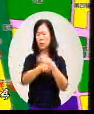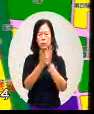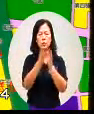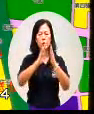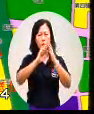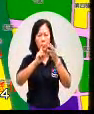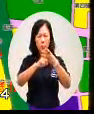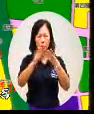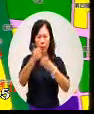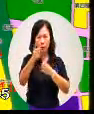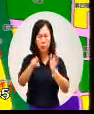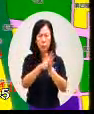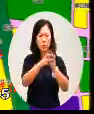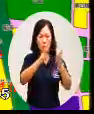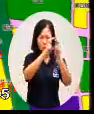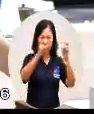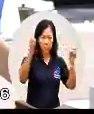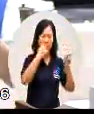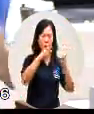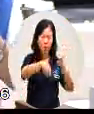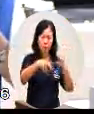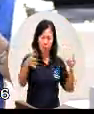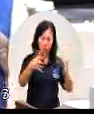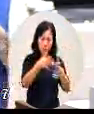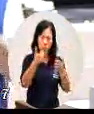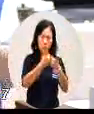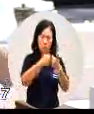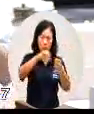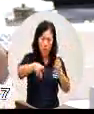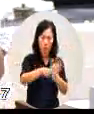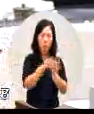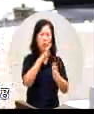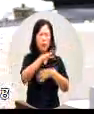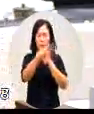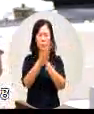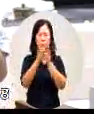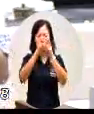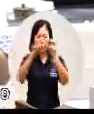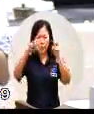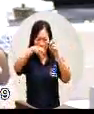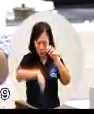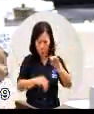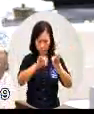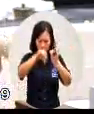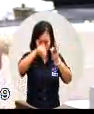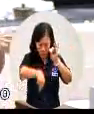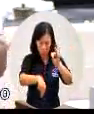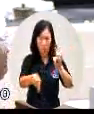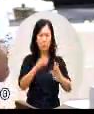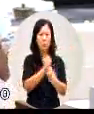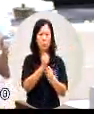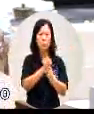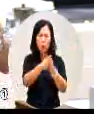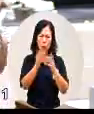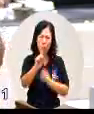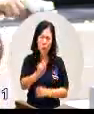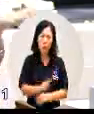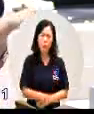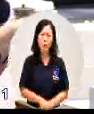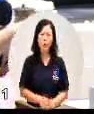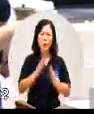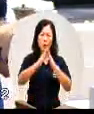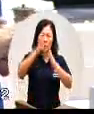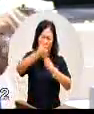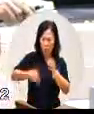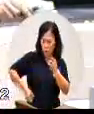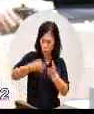那个庙集会所，而且集会所是庙里面的底下的地下室，那边那走啊，市长，你投